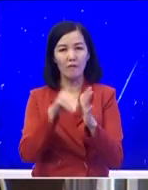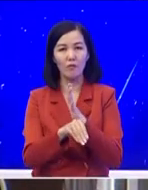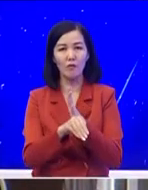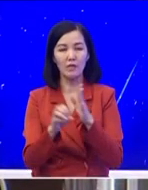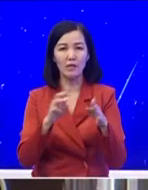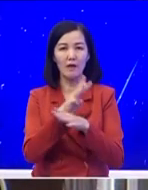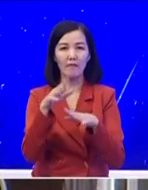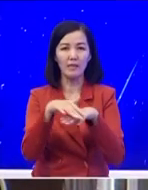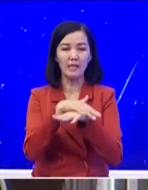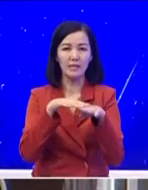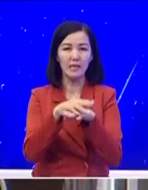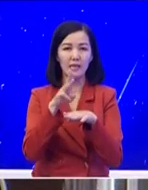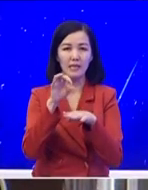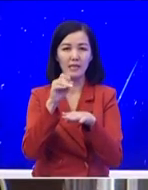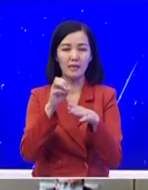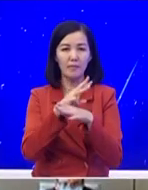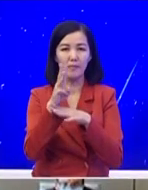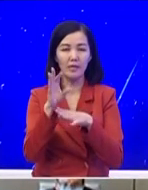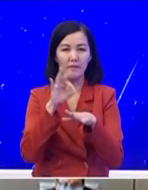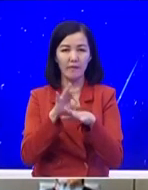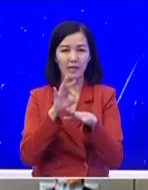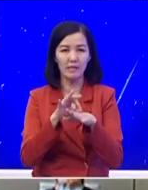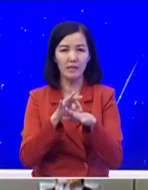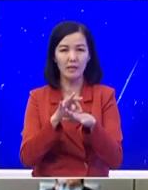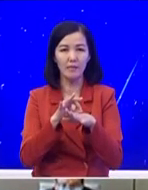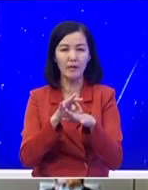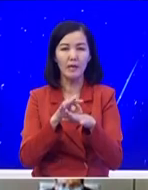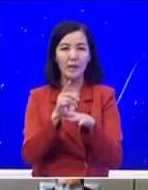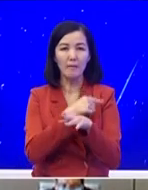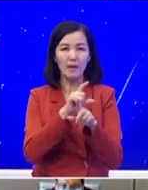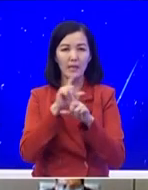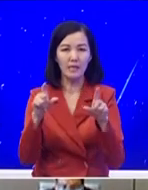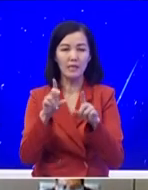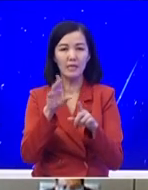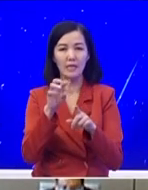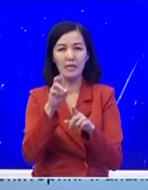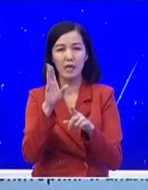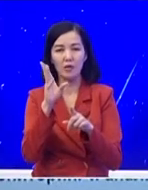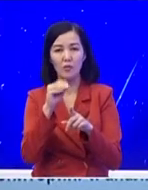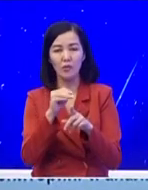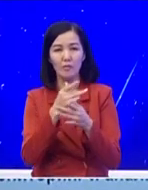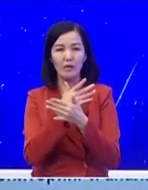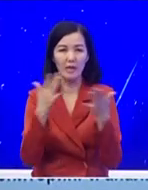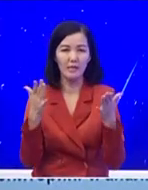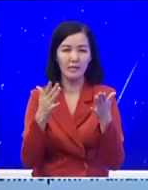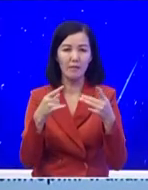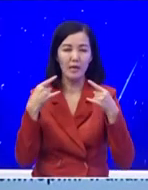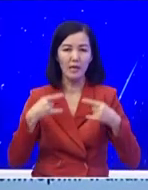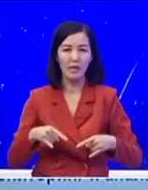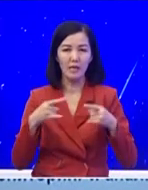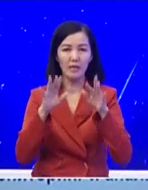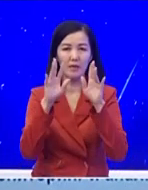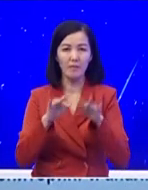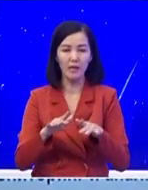охват населения тестами, обеспеченность инфекционных и провизорных больниц кислородными концентраторами, рентгенаппаратами и